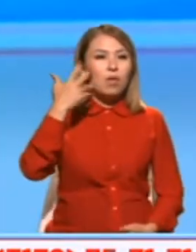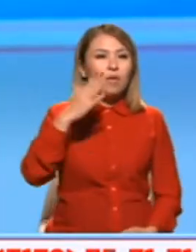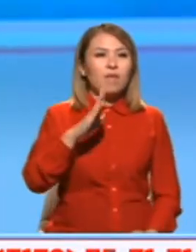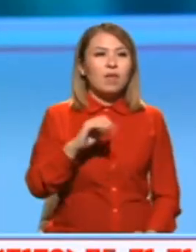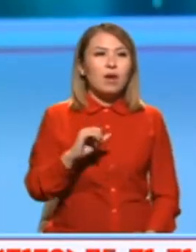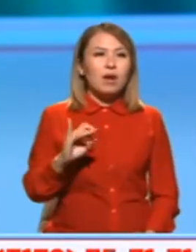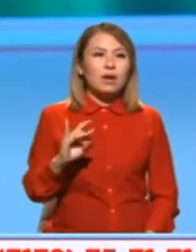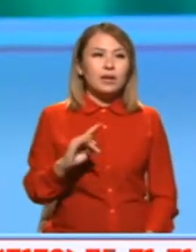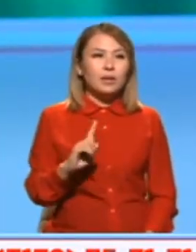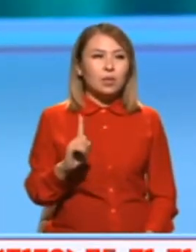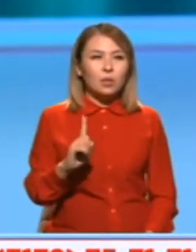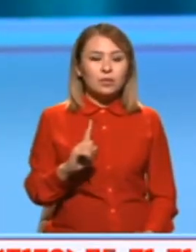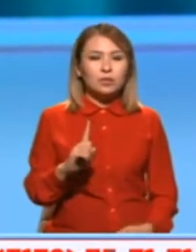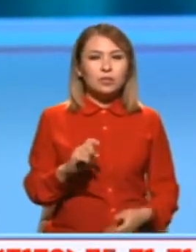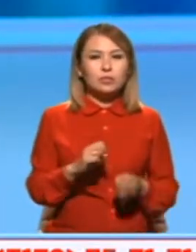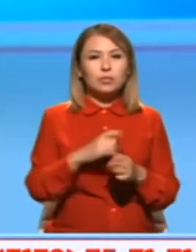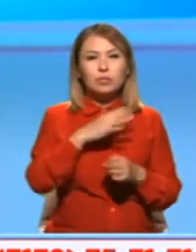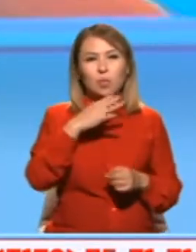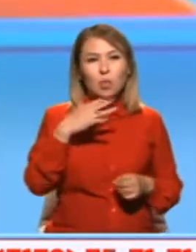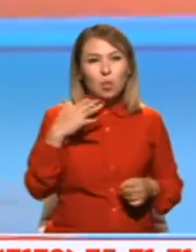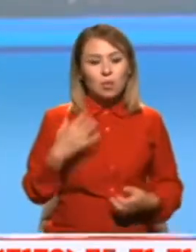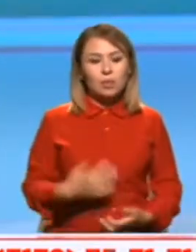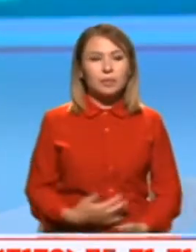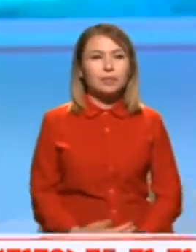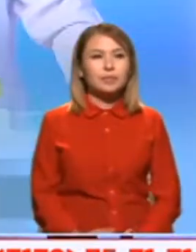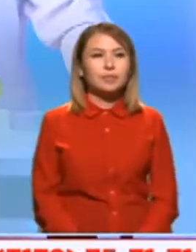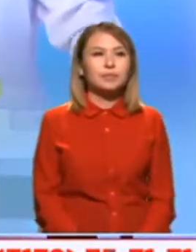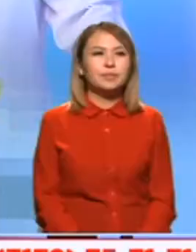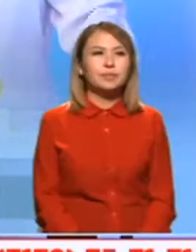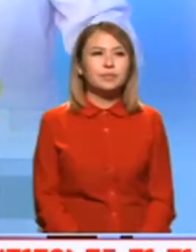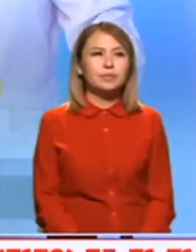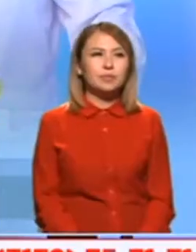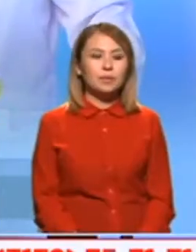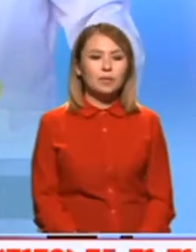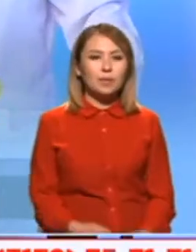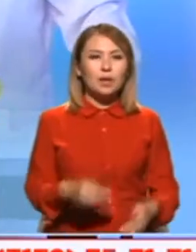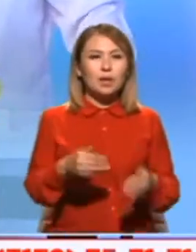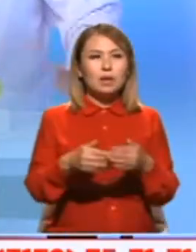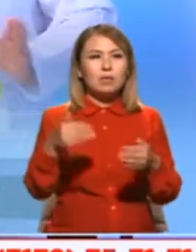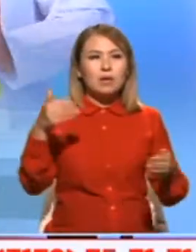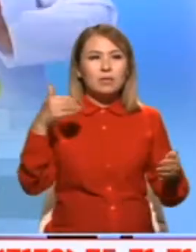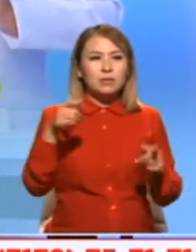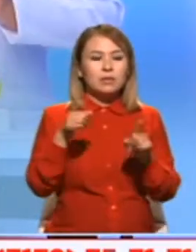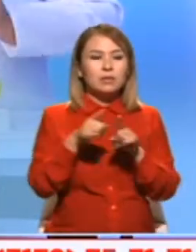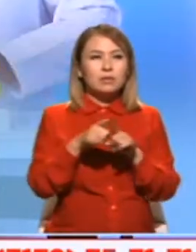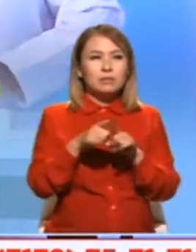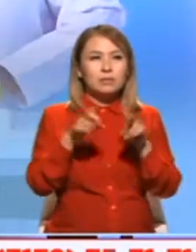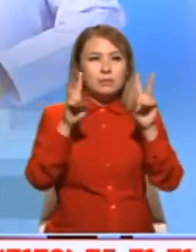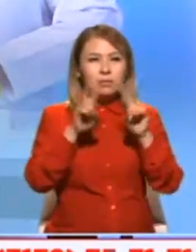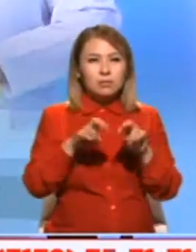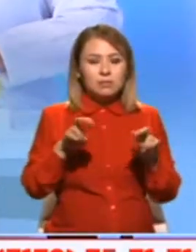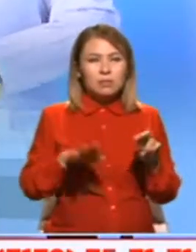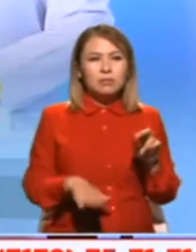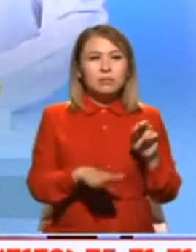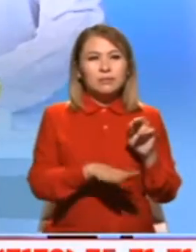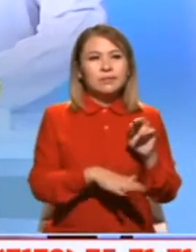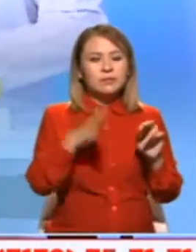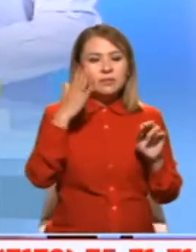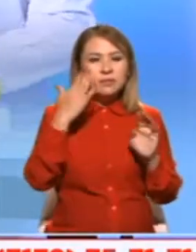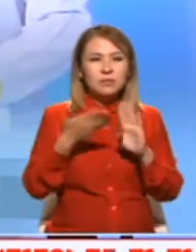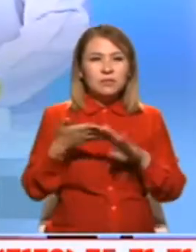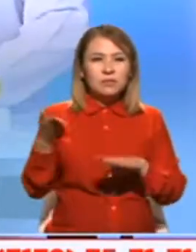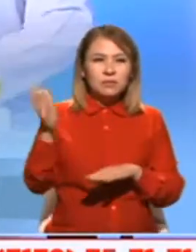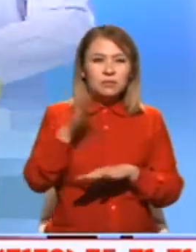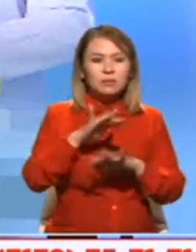сол, бізде ісіну көп болып жатады. Бірақ адамдар мән бермейді. Профилактика ретінде адамдарға сразу айтып кетесіз. Осы жерде аяқтарыңызды үйге барғаннан кейін